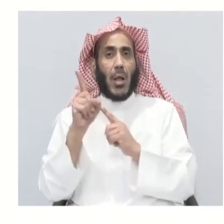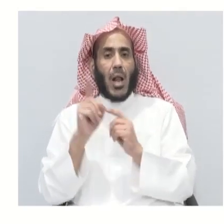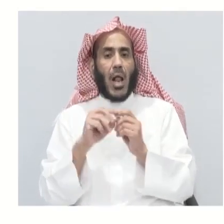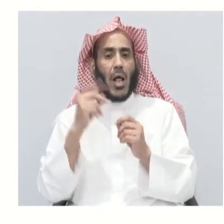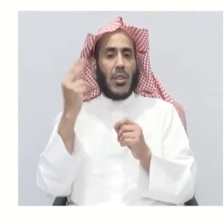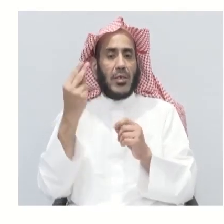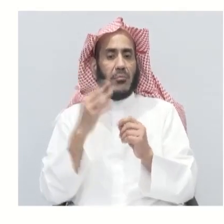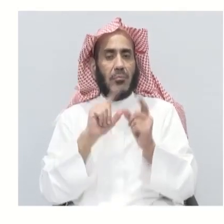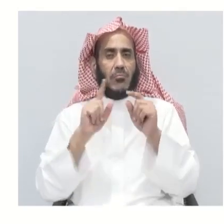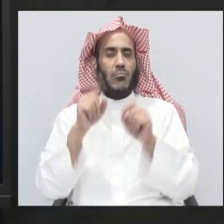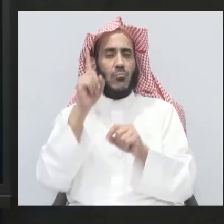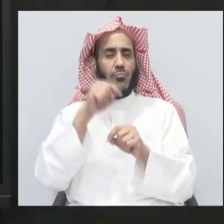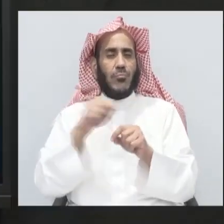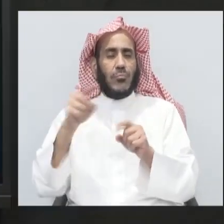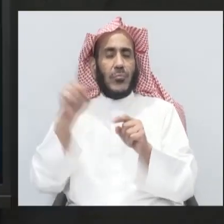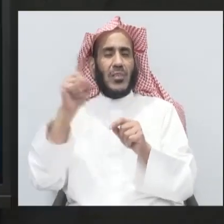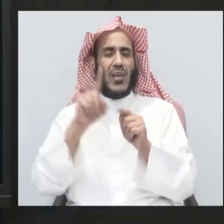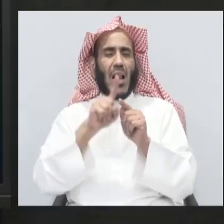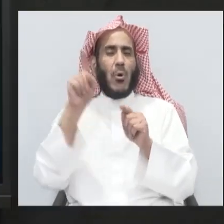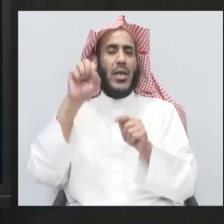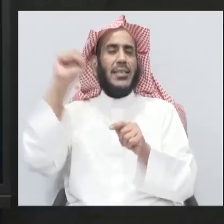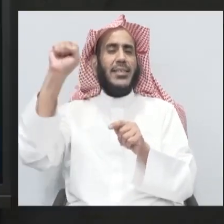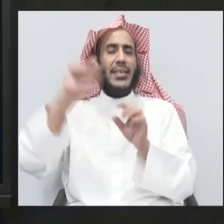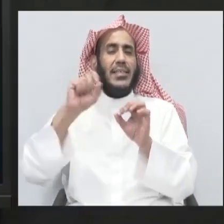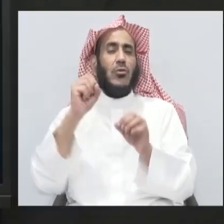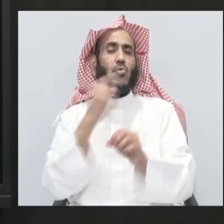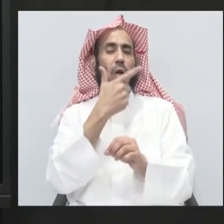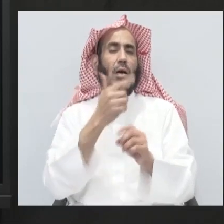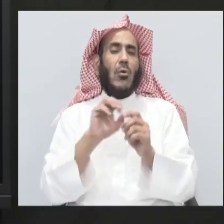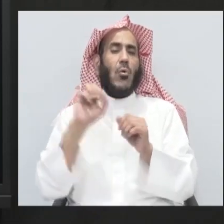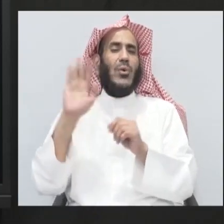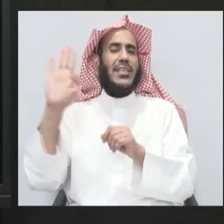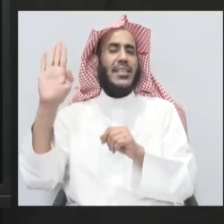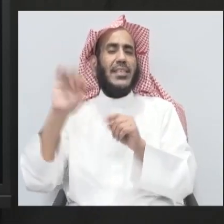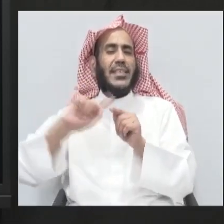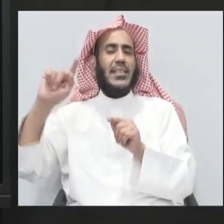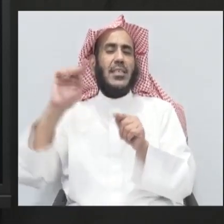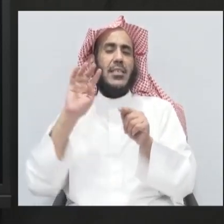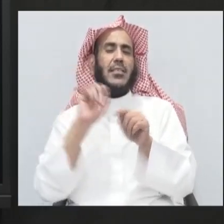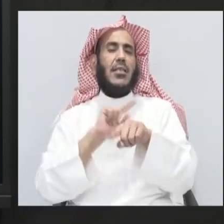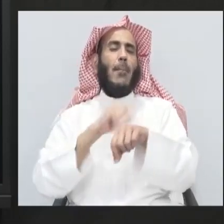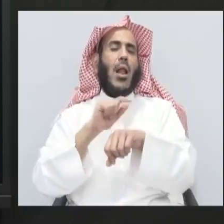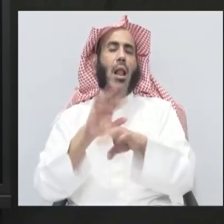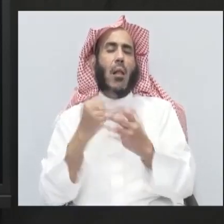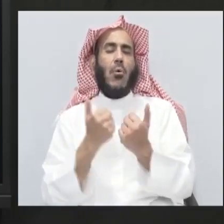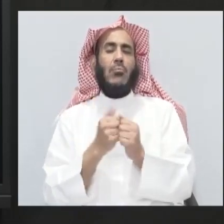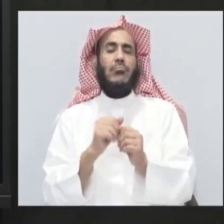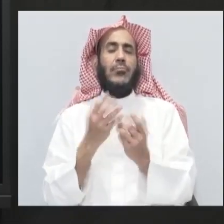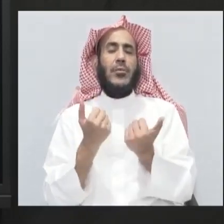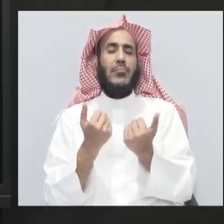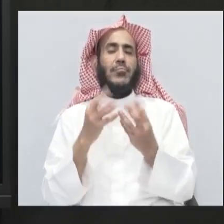الرسمه ساجد ان المنحنى الصادي سرعه والمنحنى السيني ماذا زمن والمطلوب مني ايجاد